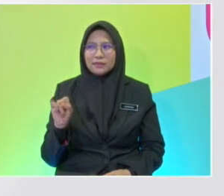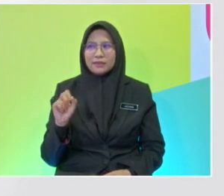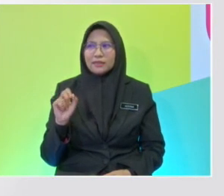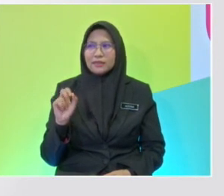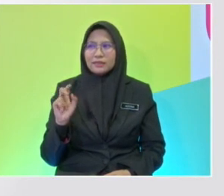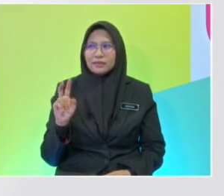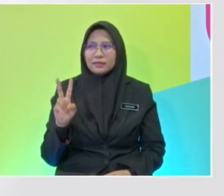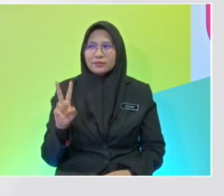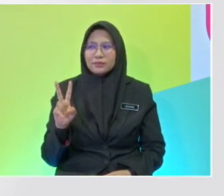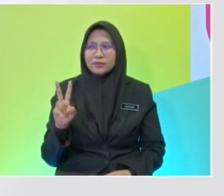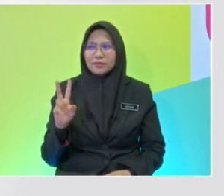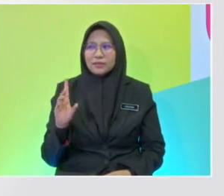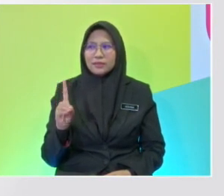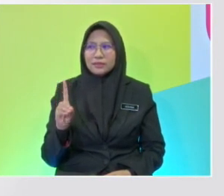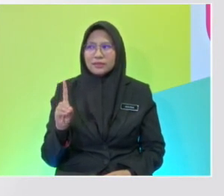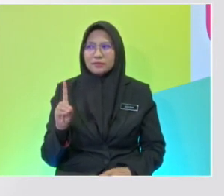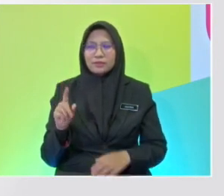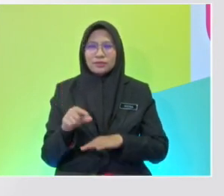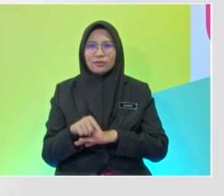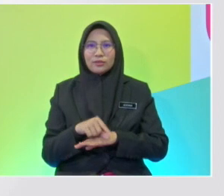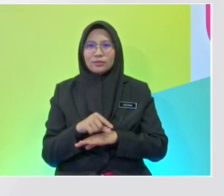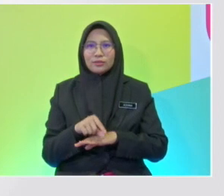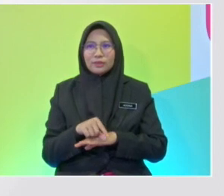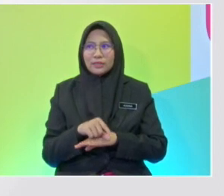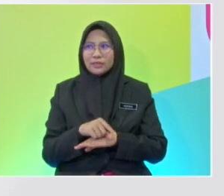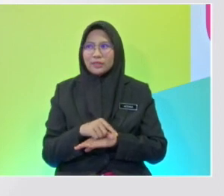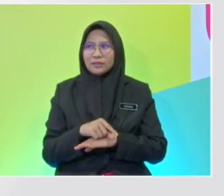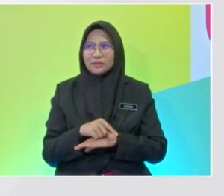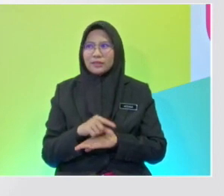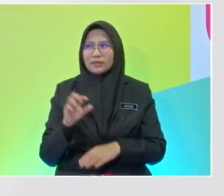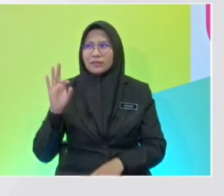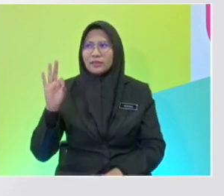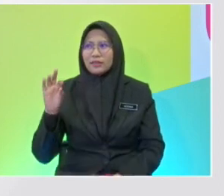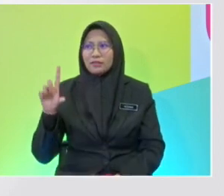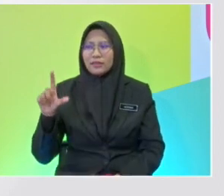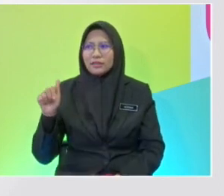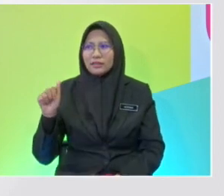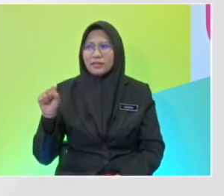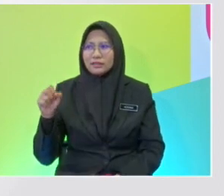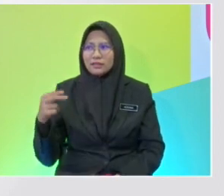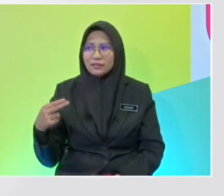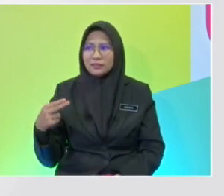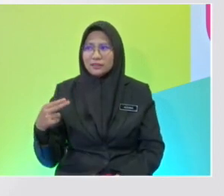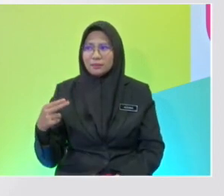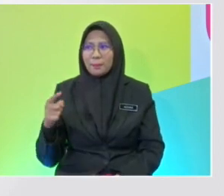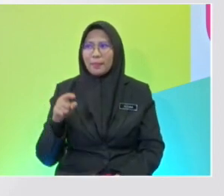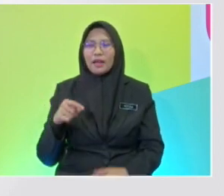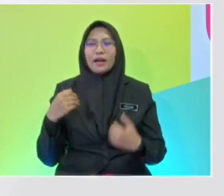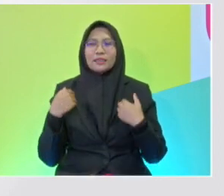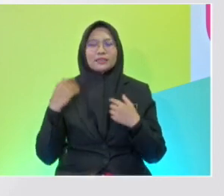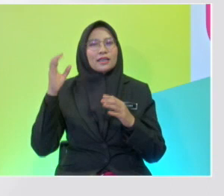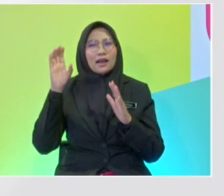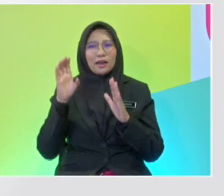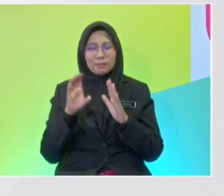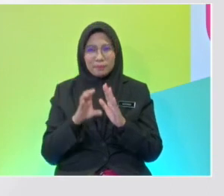yang dihasilkan menggunakan makromedia flash ada gajah yang diberi